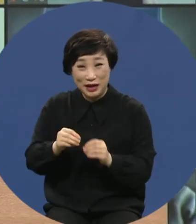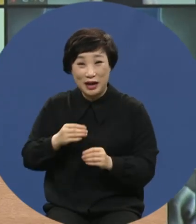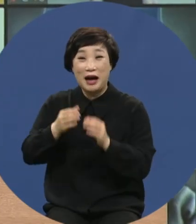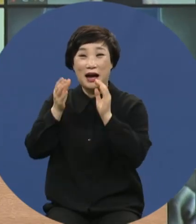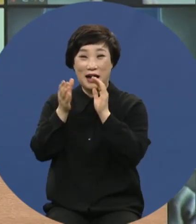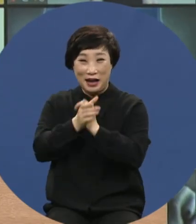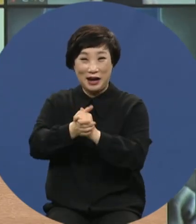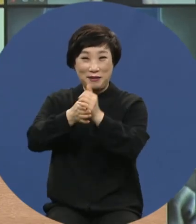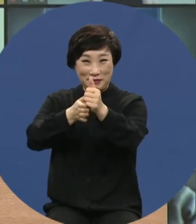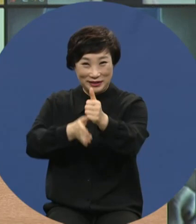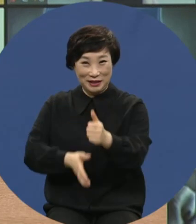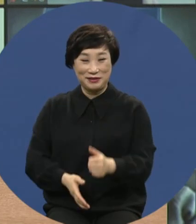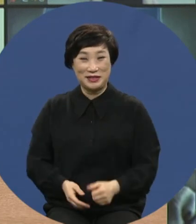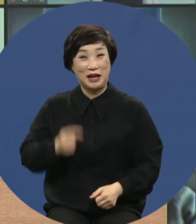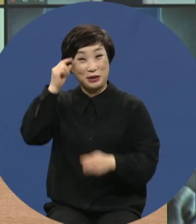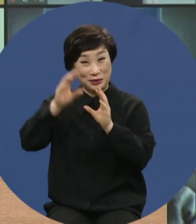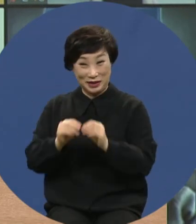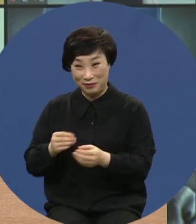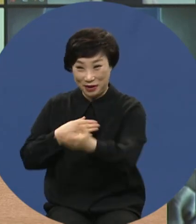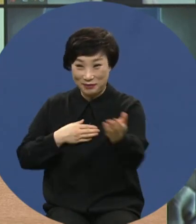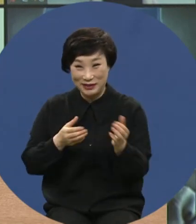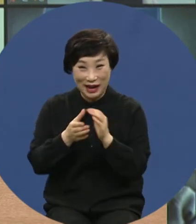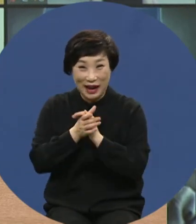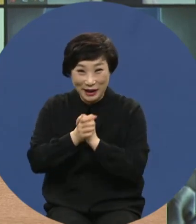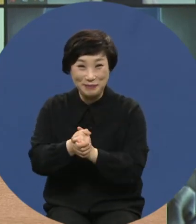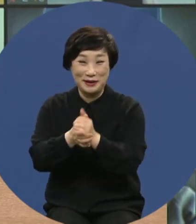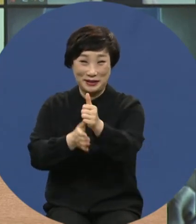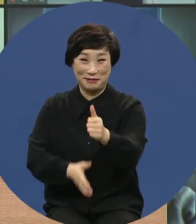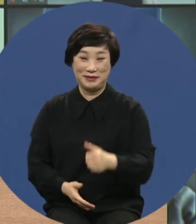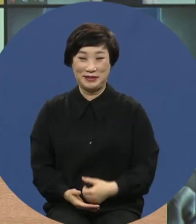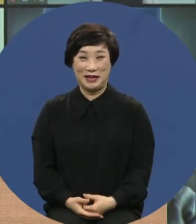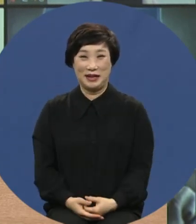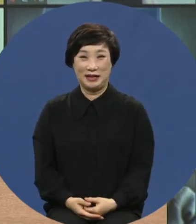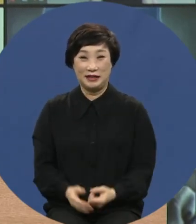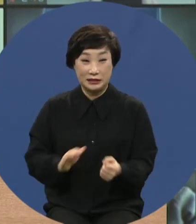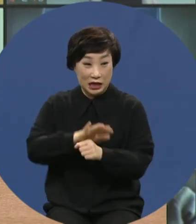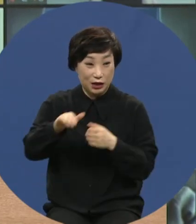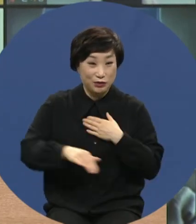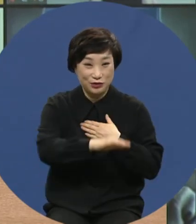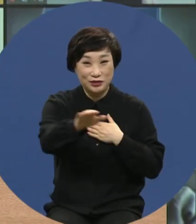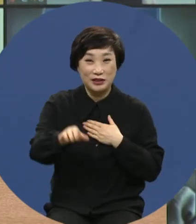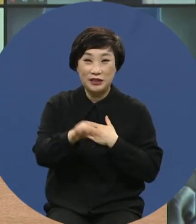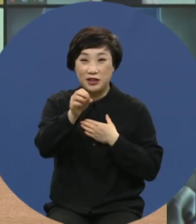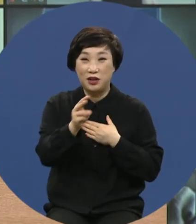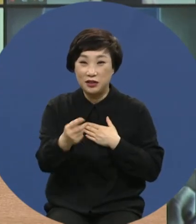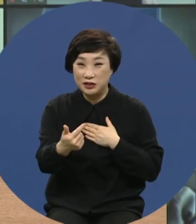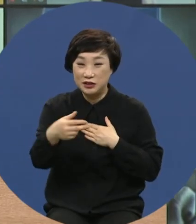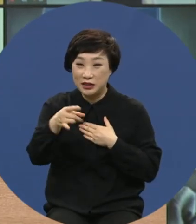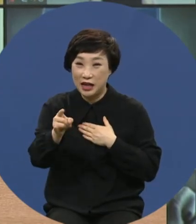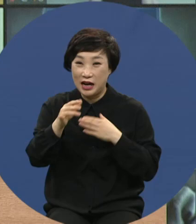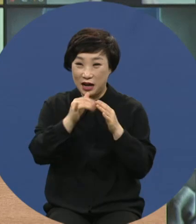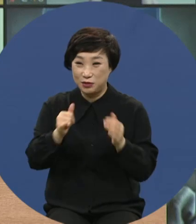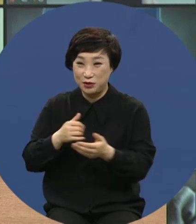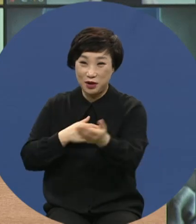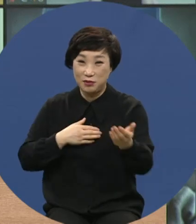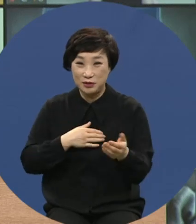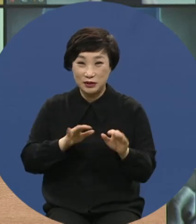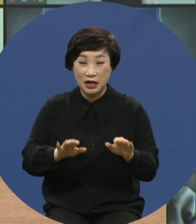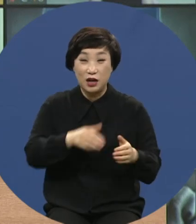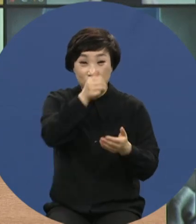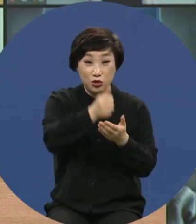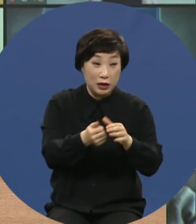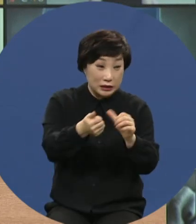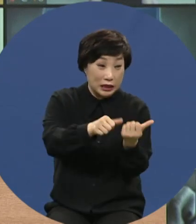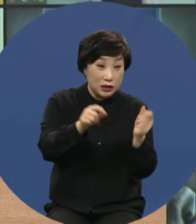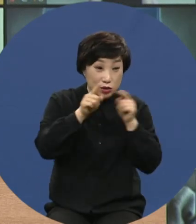아멘 합시다. 동의하시면 아멘 합시다. 사랑하는 연세가족이요, 우리를 죄와